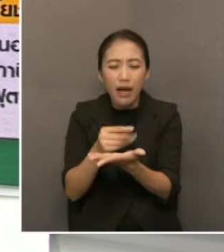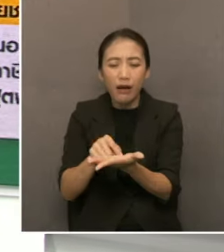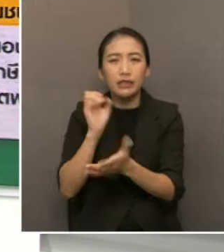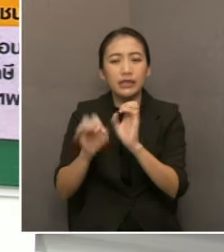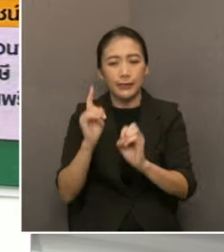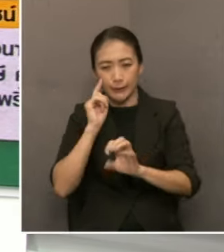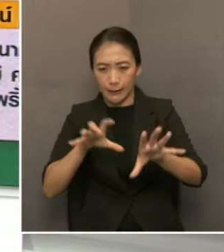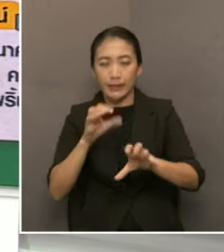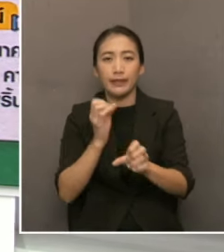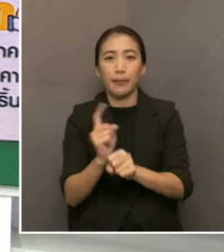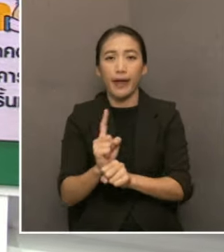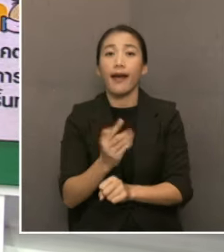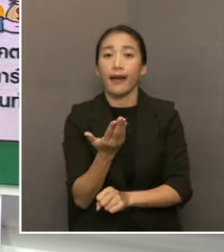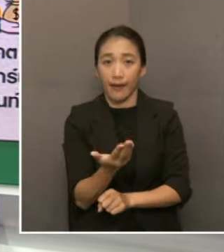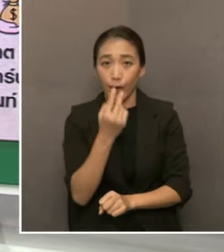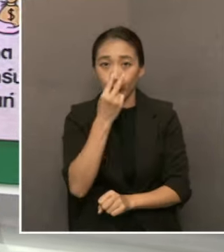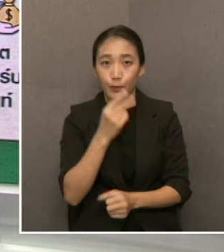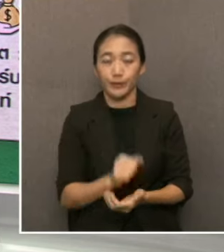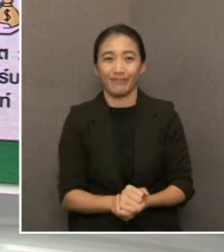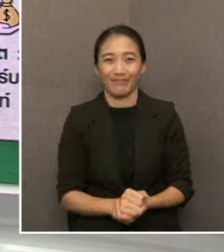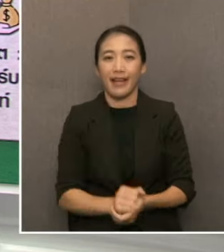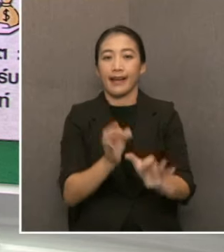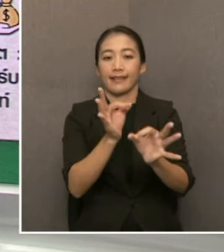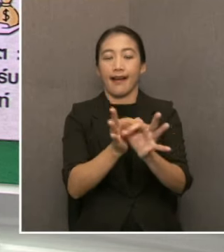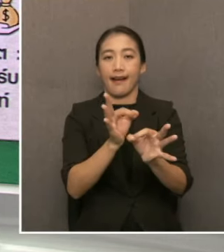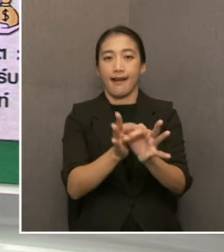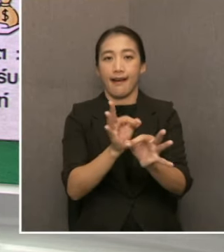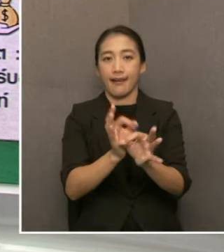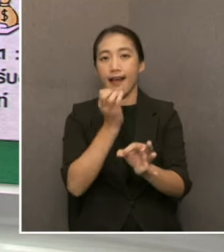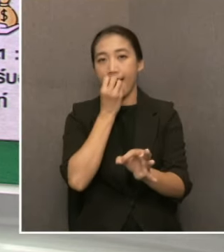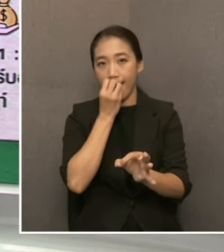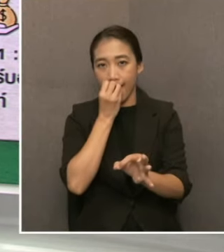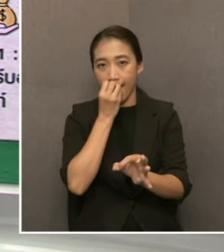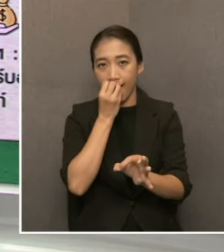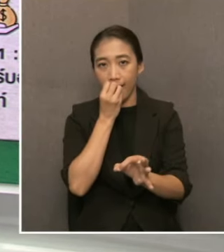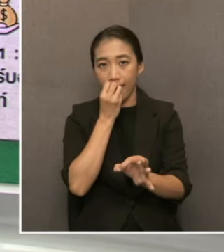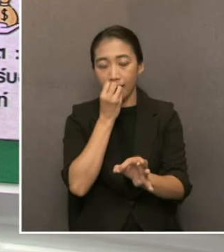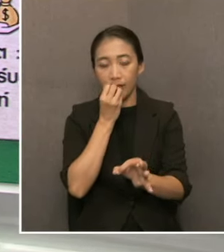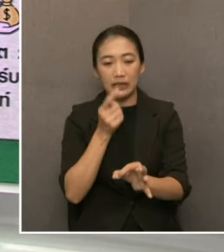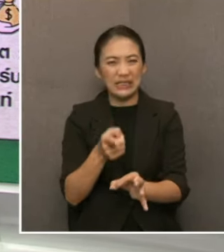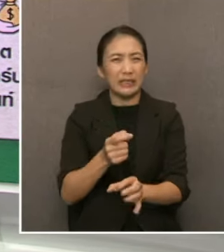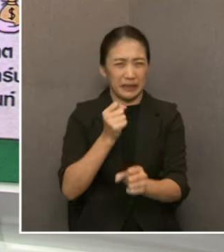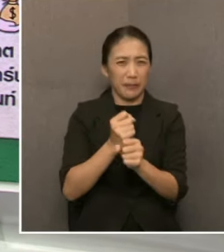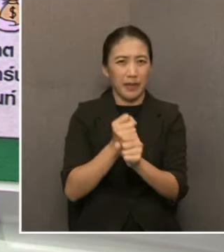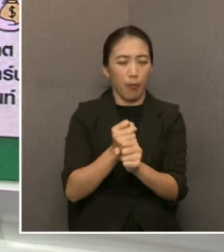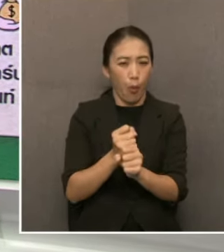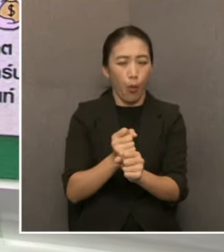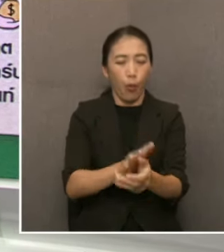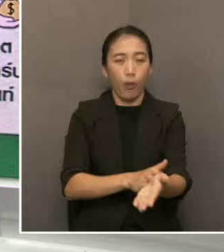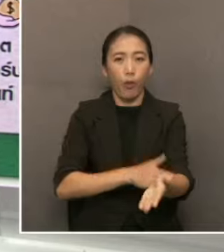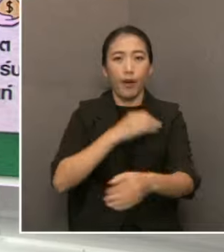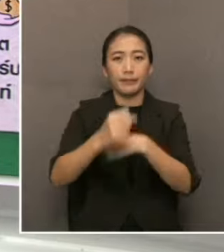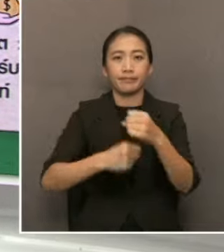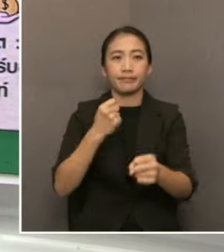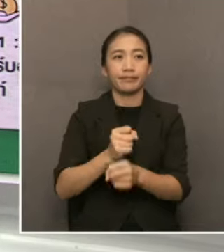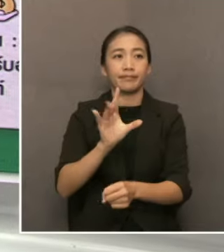ครงการนี่จัดตั้งธนาคารอาหารหรือว่า Thailand's Food Bank นั่นเองเขาทำมาเป็นปีที่8แล้วคุณผู้ชมเห็นรถคันนี้ไหมค